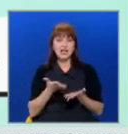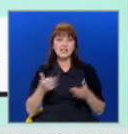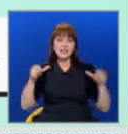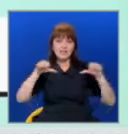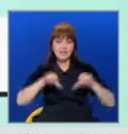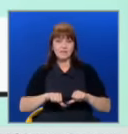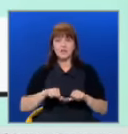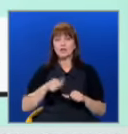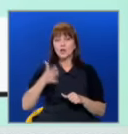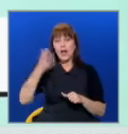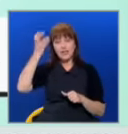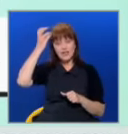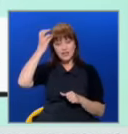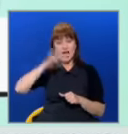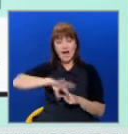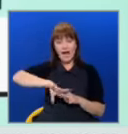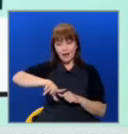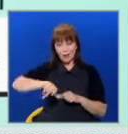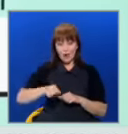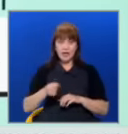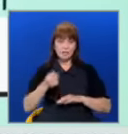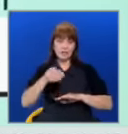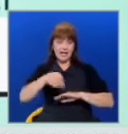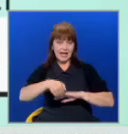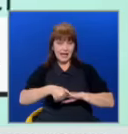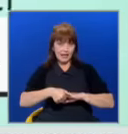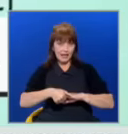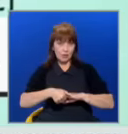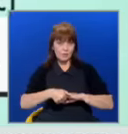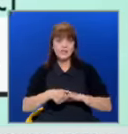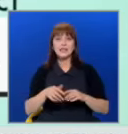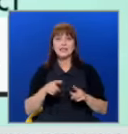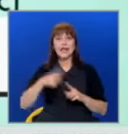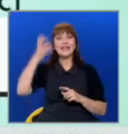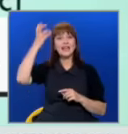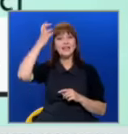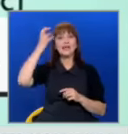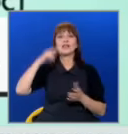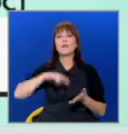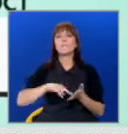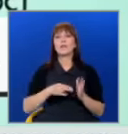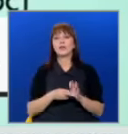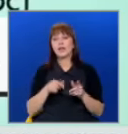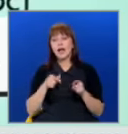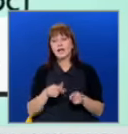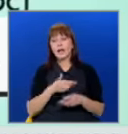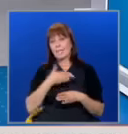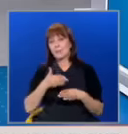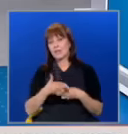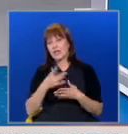държавата, ако кражбите и корупцията се превърнат и в държавна политика. А така е в последните десетилетия в България.